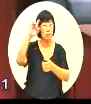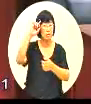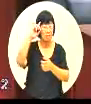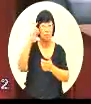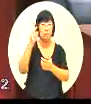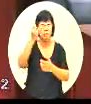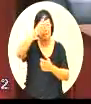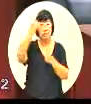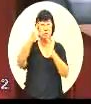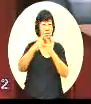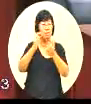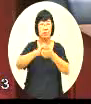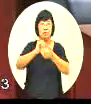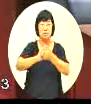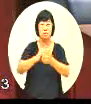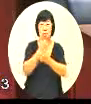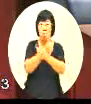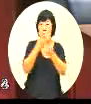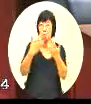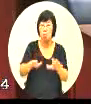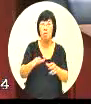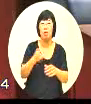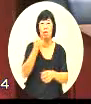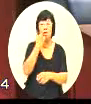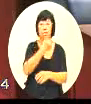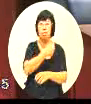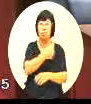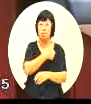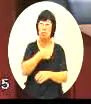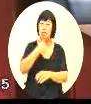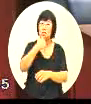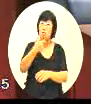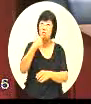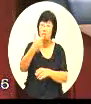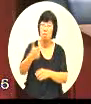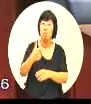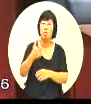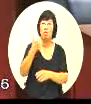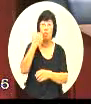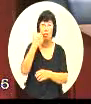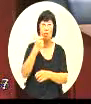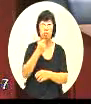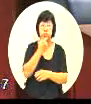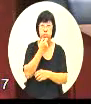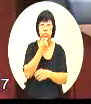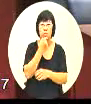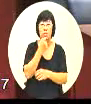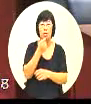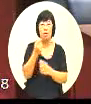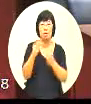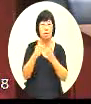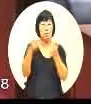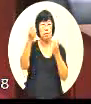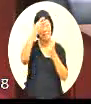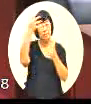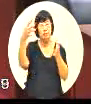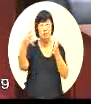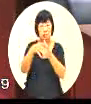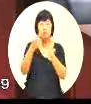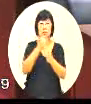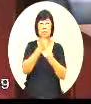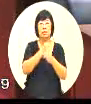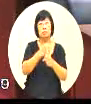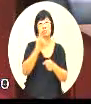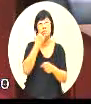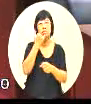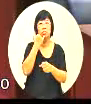岁吼，很有经验，好啊，他也很有钱，那只是缺一些动力。啊，老少年那边搞社会者，我觉得这样也不错，让很多